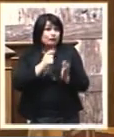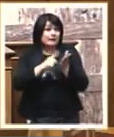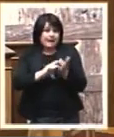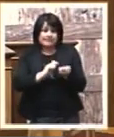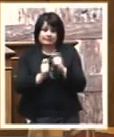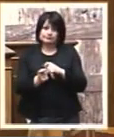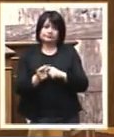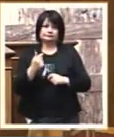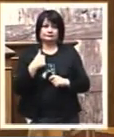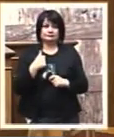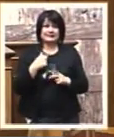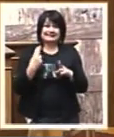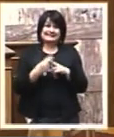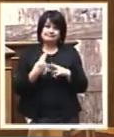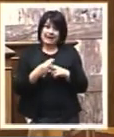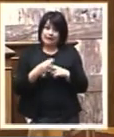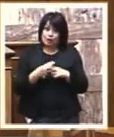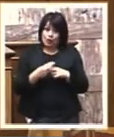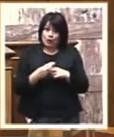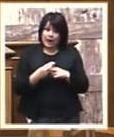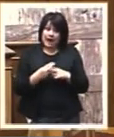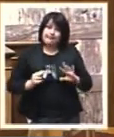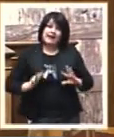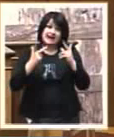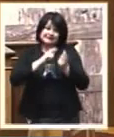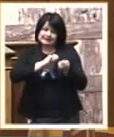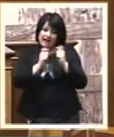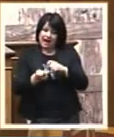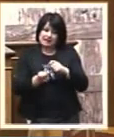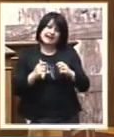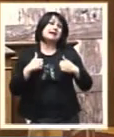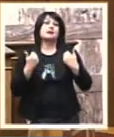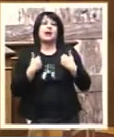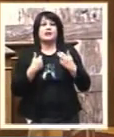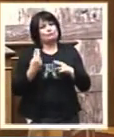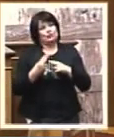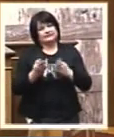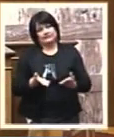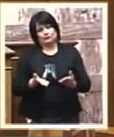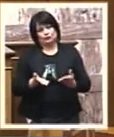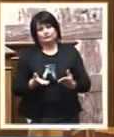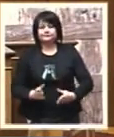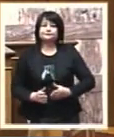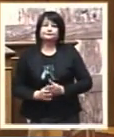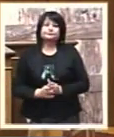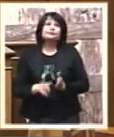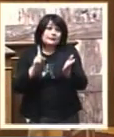μας, πρωτοπόρα σε αυτή την επανάσταση θα είναι η σημερινή νέα γενιά. Δεν μπορεί να μην